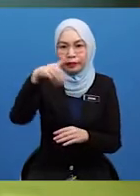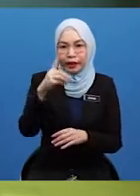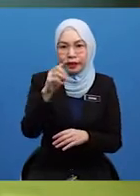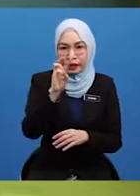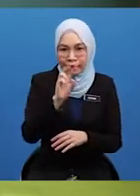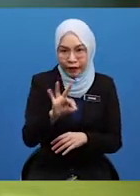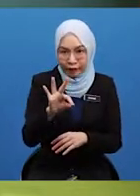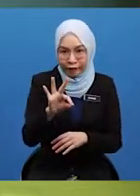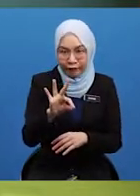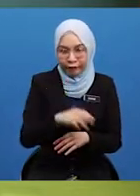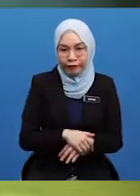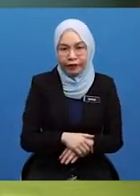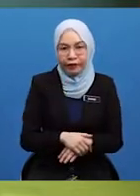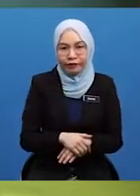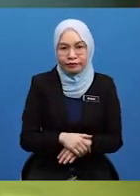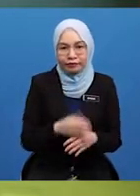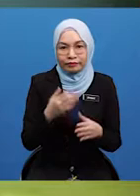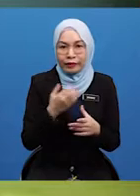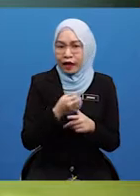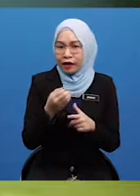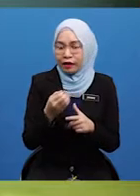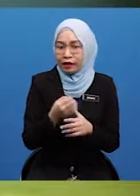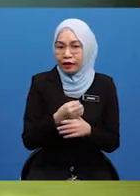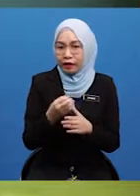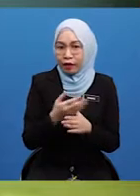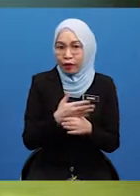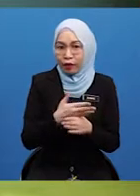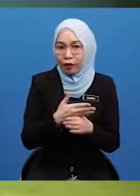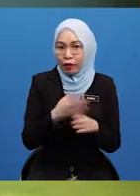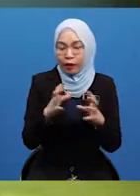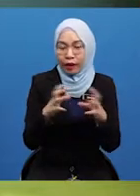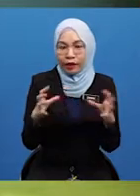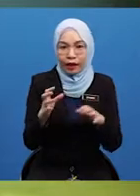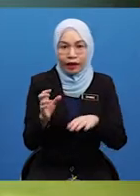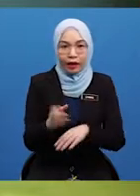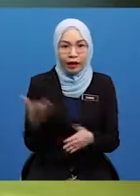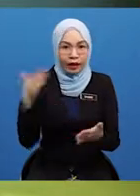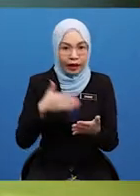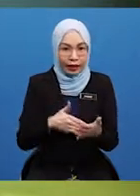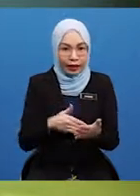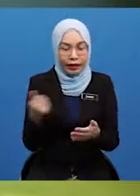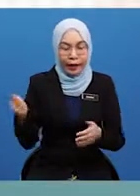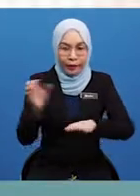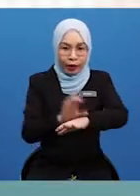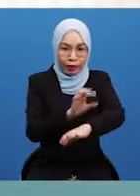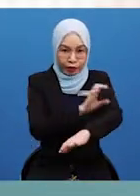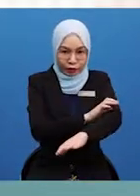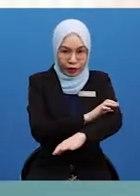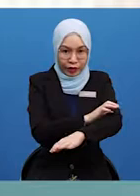sedangkan mulai aplikasi telegram Google menyerupai WhatsApp